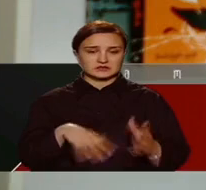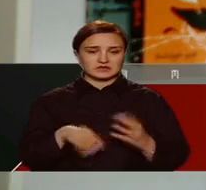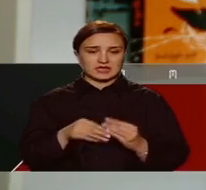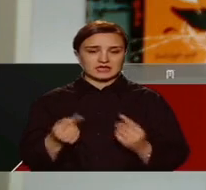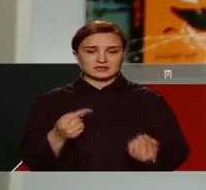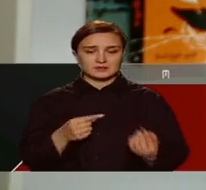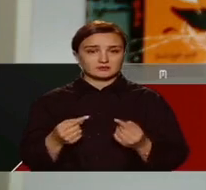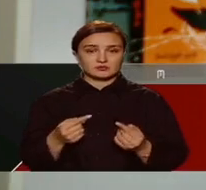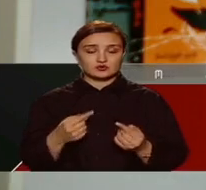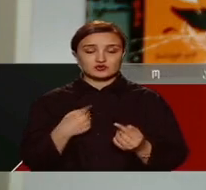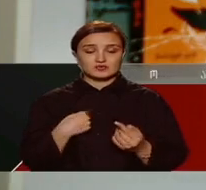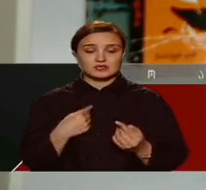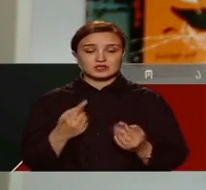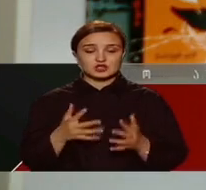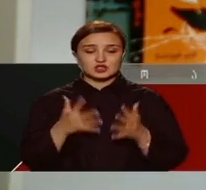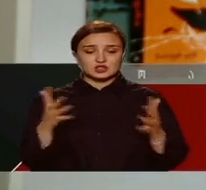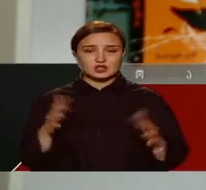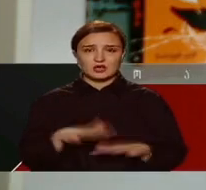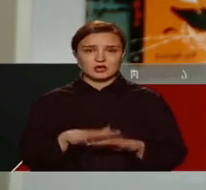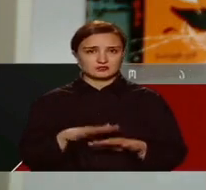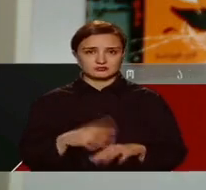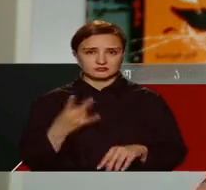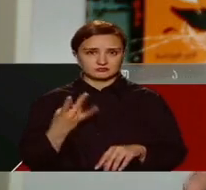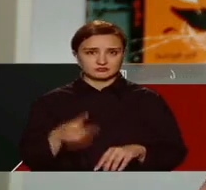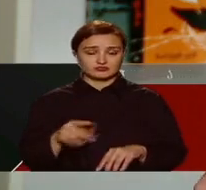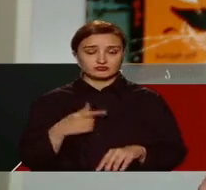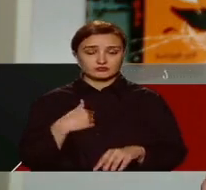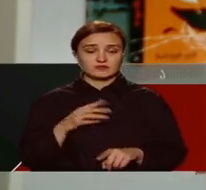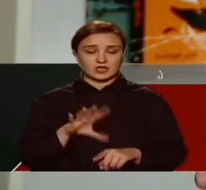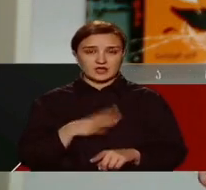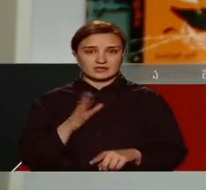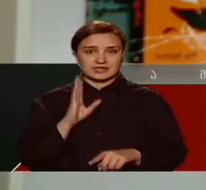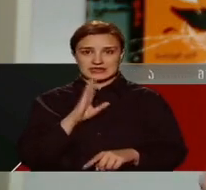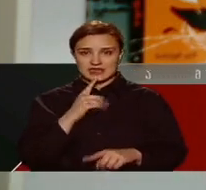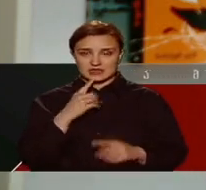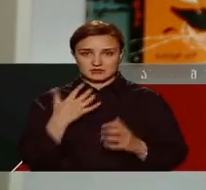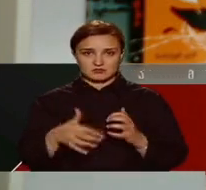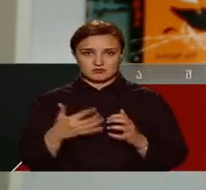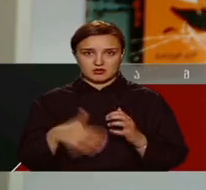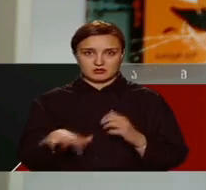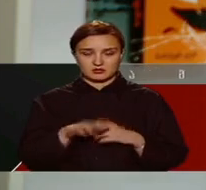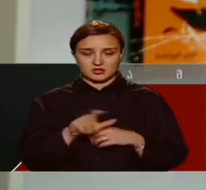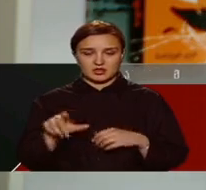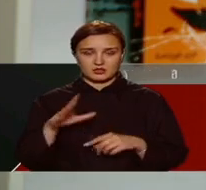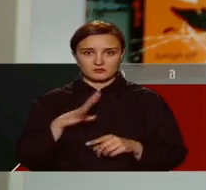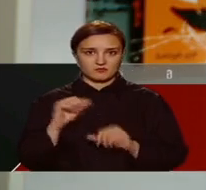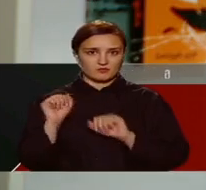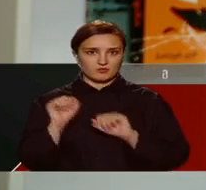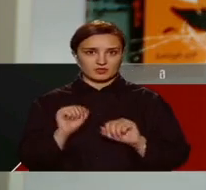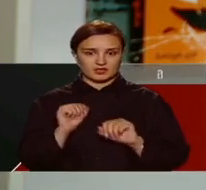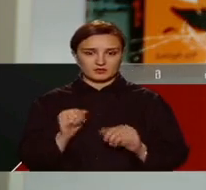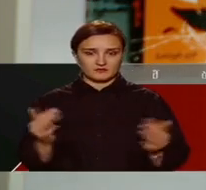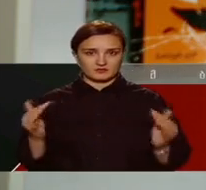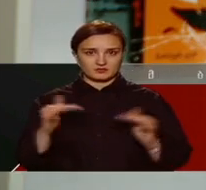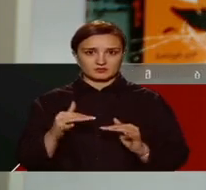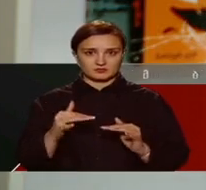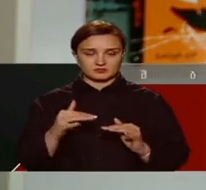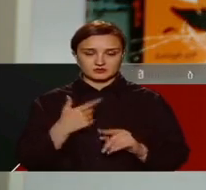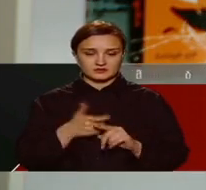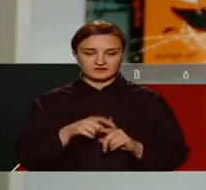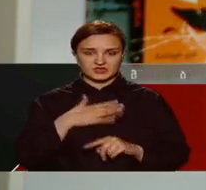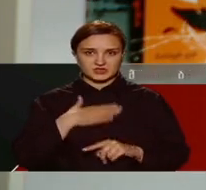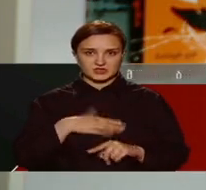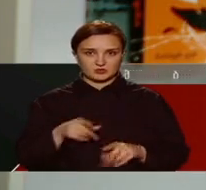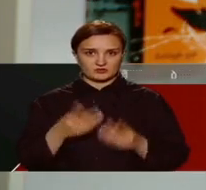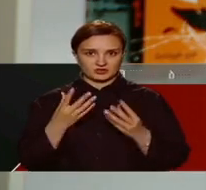ერთმანეთში კარგება. ჩვენ დიდი აქციაც არ არის, რამდენიც იქნება. ჩვენ ხო ყავდა აგერ დედაენის ბაღში, ხალხი იყო, ჩვენი მომხრეები მოსული, ველაპარაკებოდი. ძალიან ვიცი ამონეთ ამ